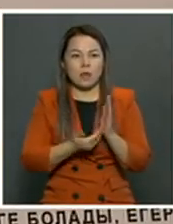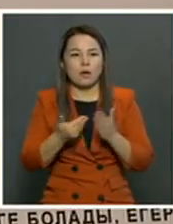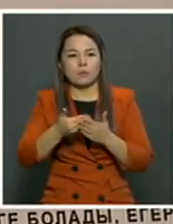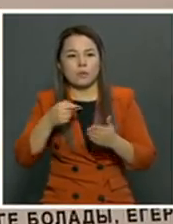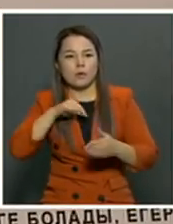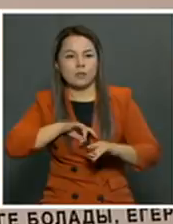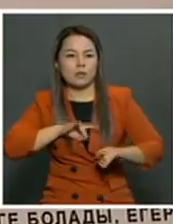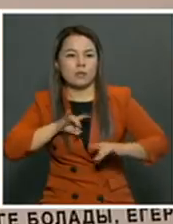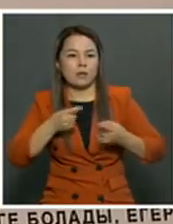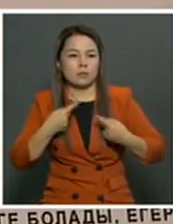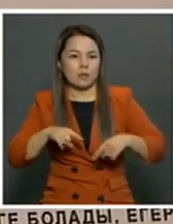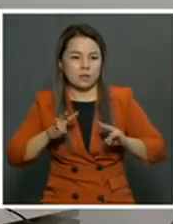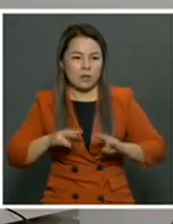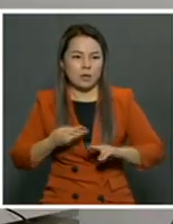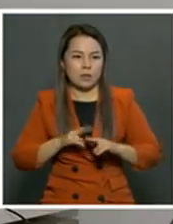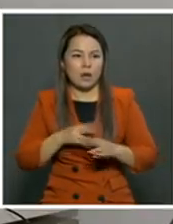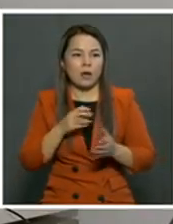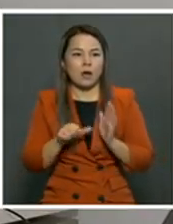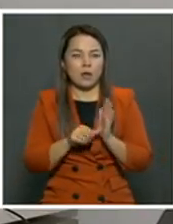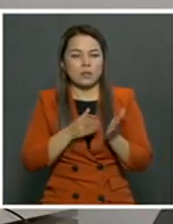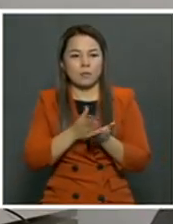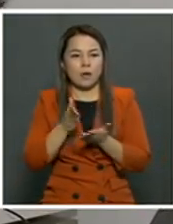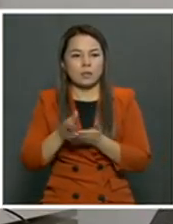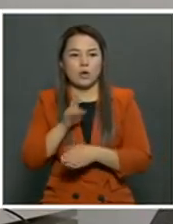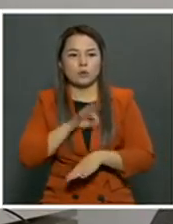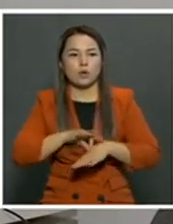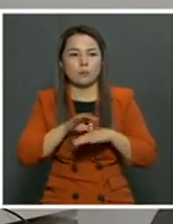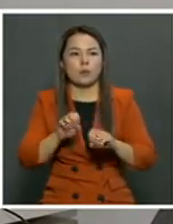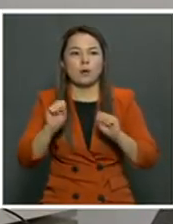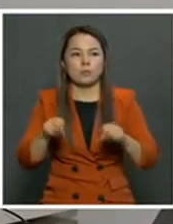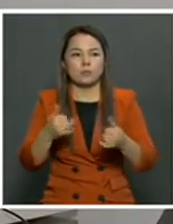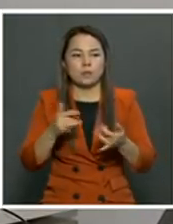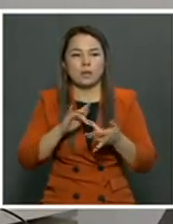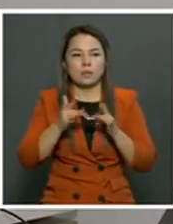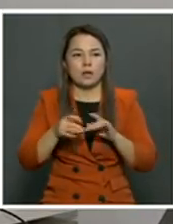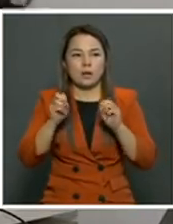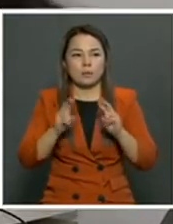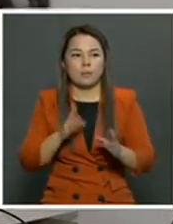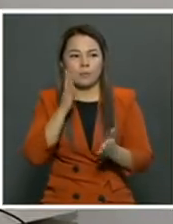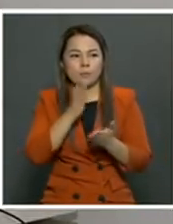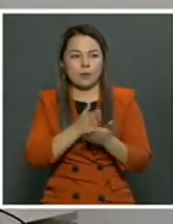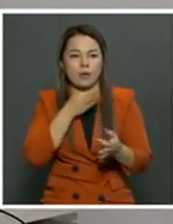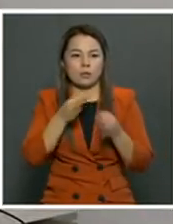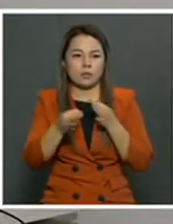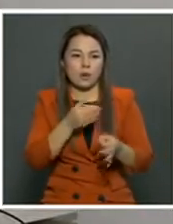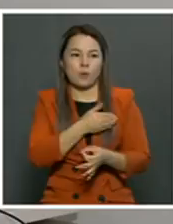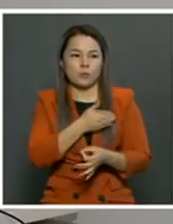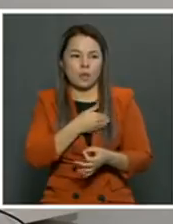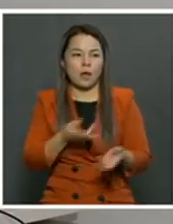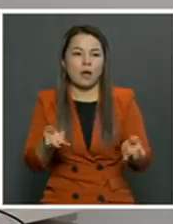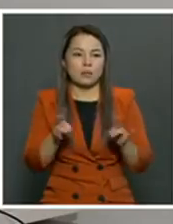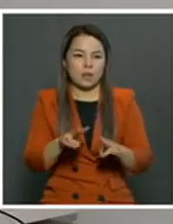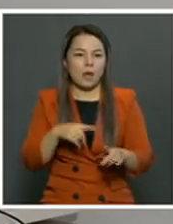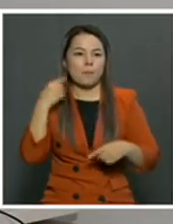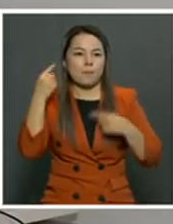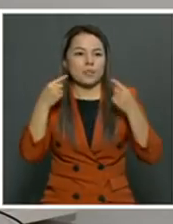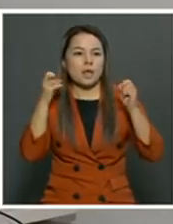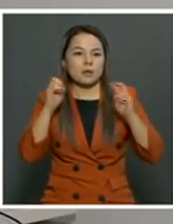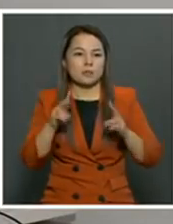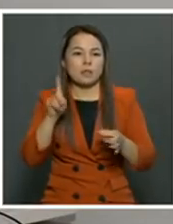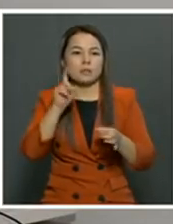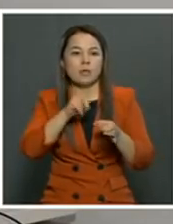үшін 6 бағытта жұмыс істейді. Ал онлайн мамандармен жеке сөйлескіңіз келсе, қалаған психологыңызға